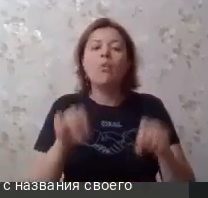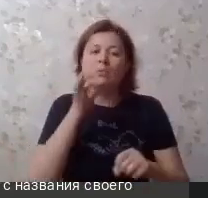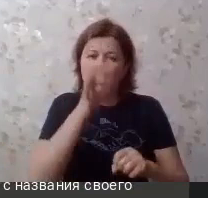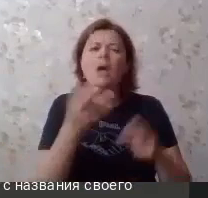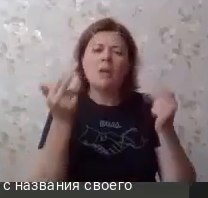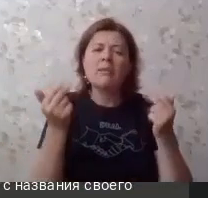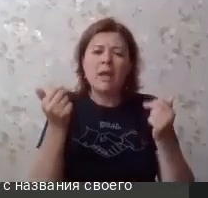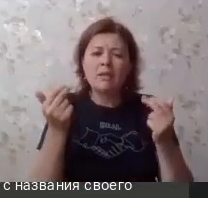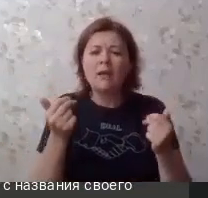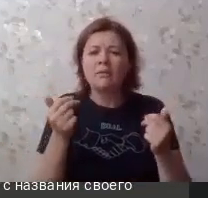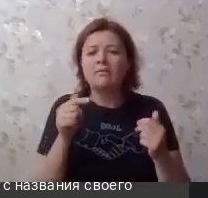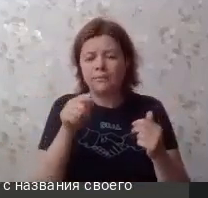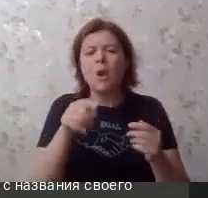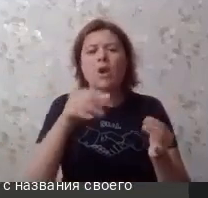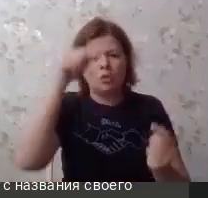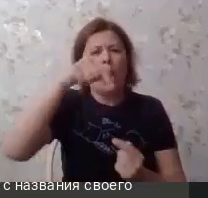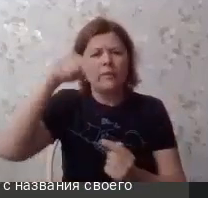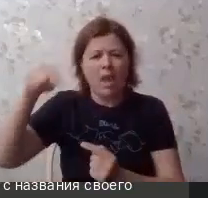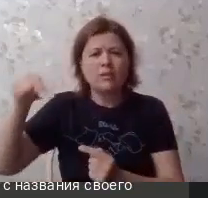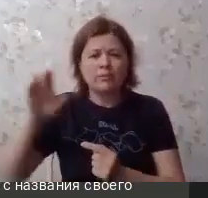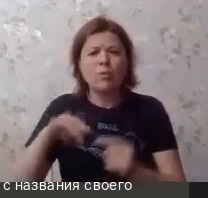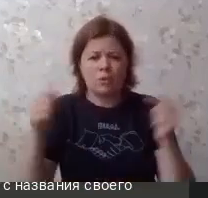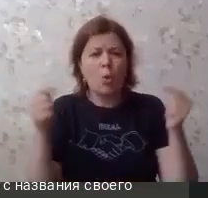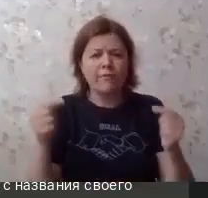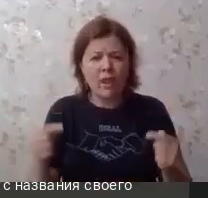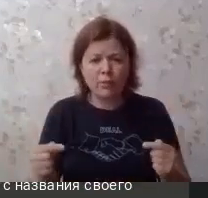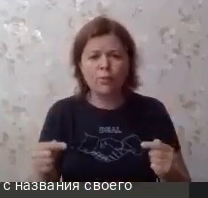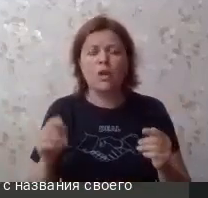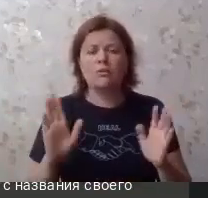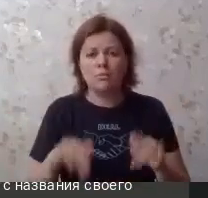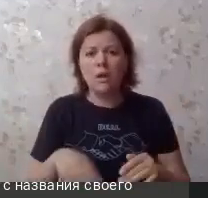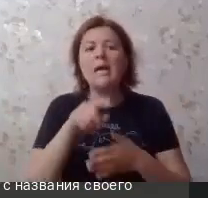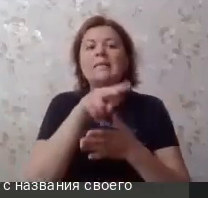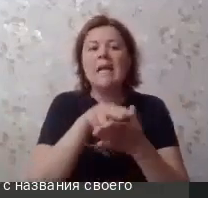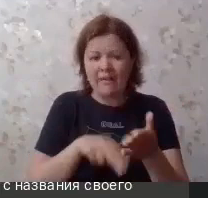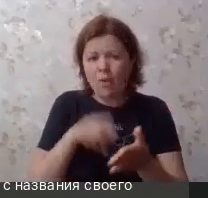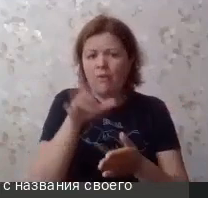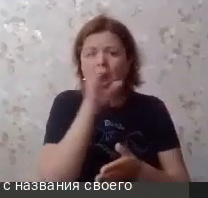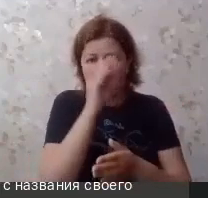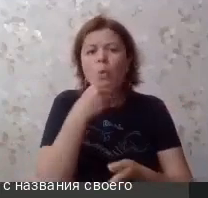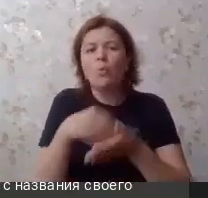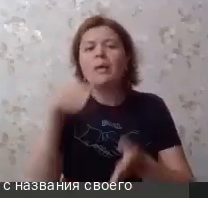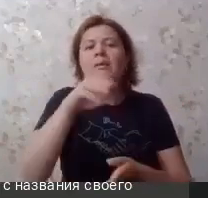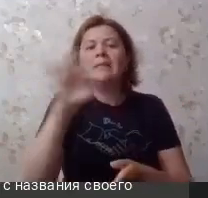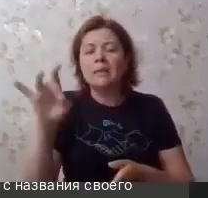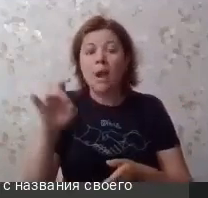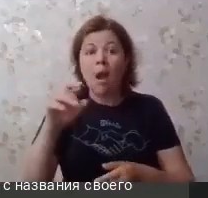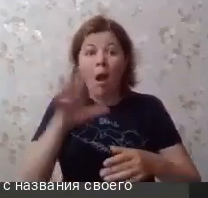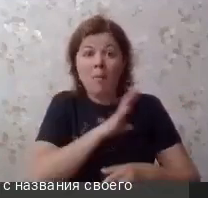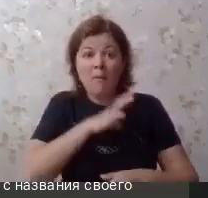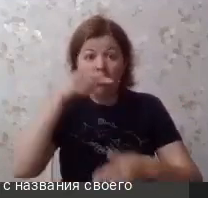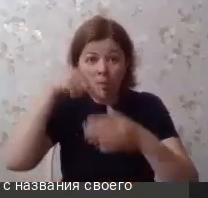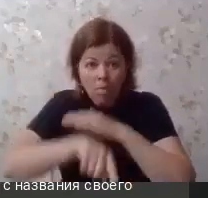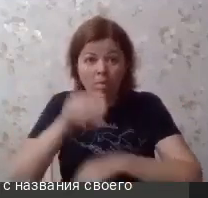что да-да, как бы он соответствует, вы за сертификат можете купить этот ТСР. На самом деле она